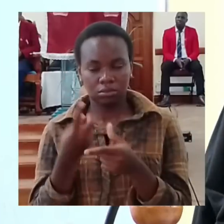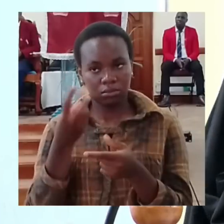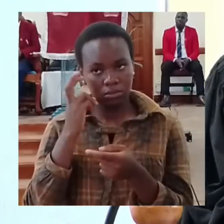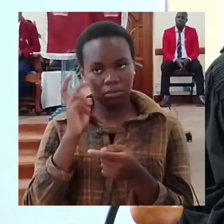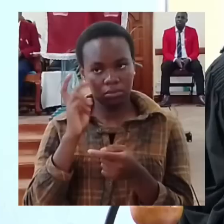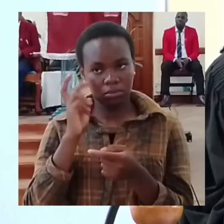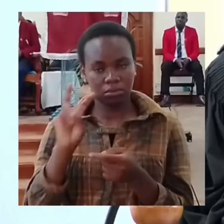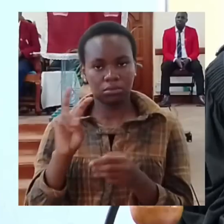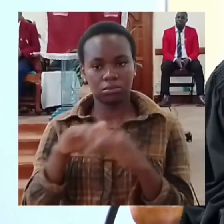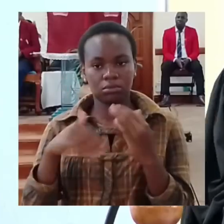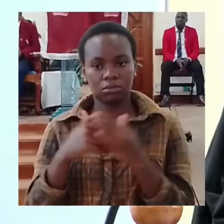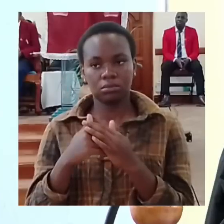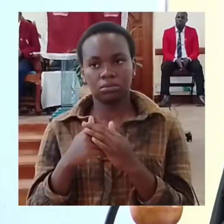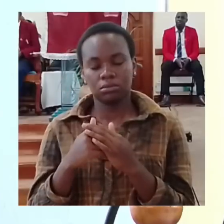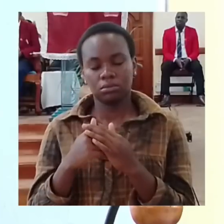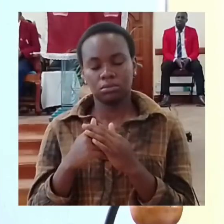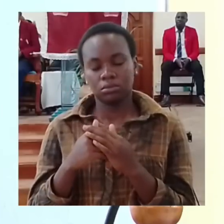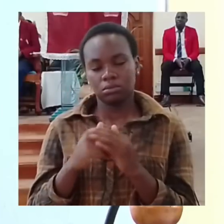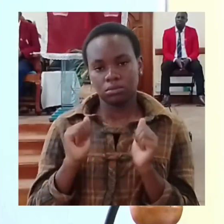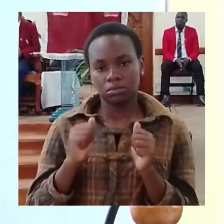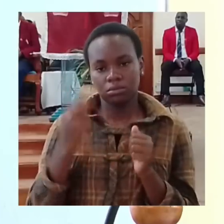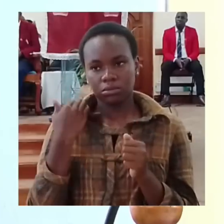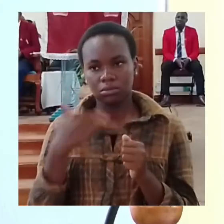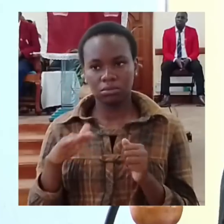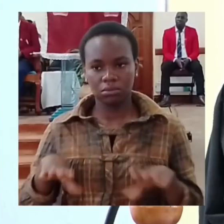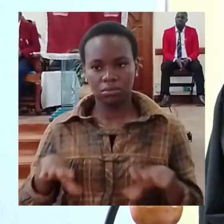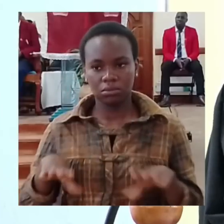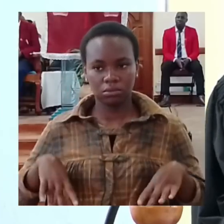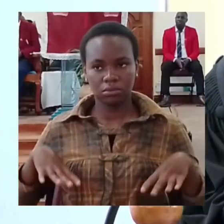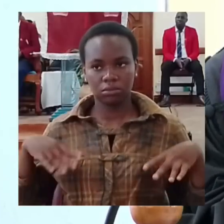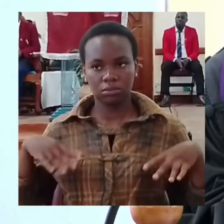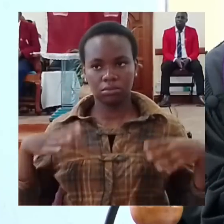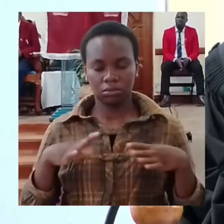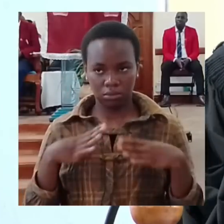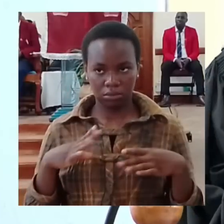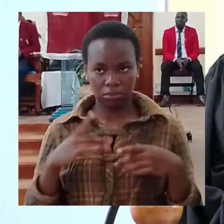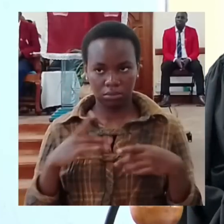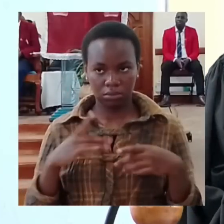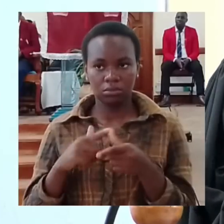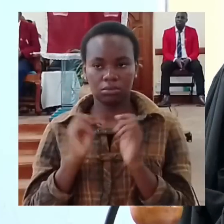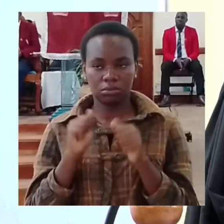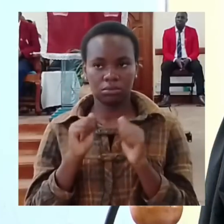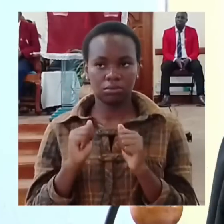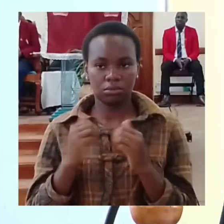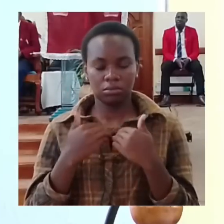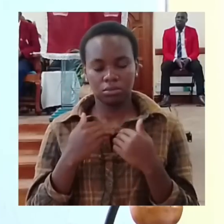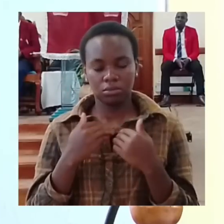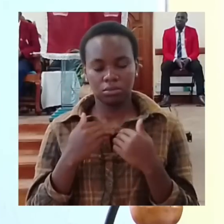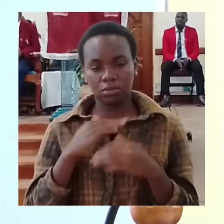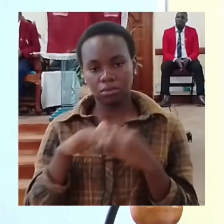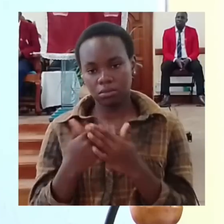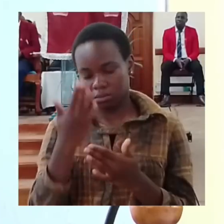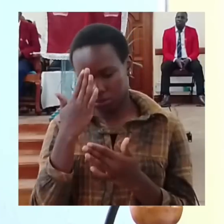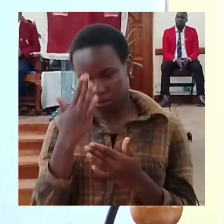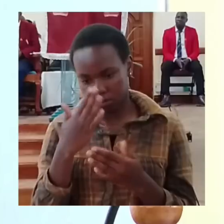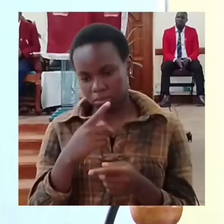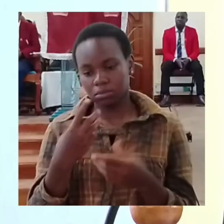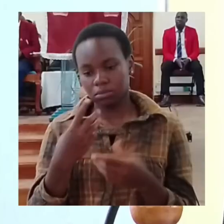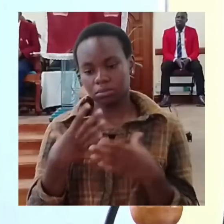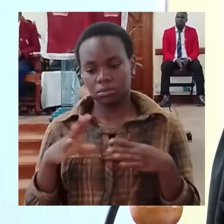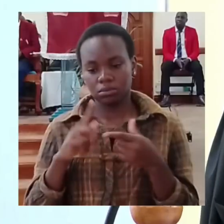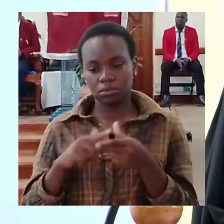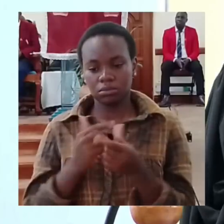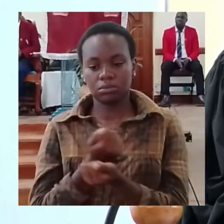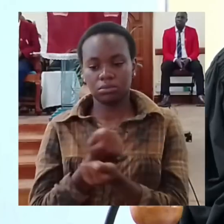maku matiendete andũ arĩa etĩĩi, nĩ ũmanyihagia, you humble them. Kiugo kĩa